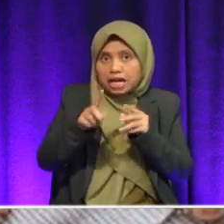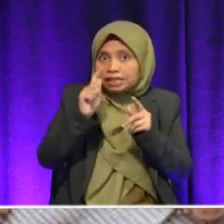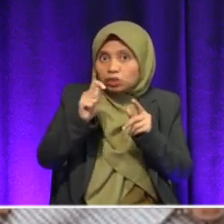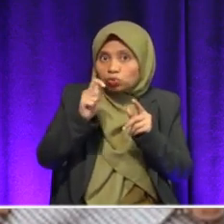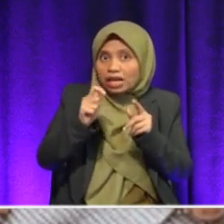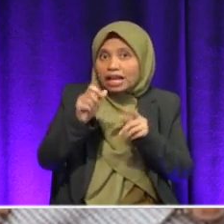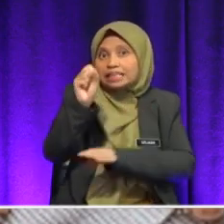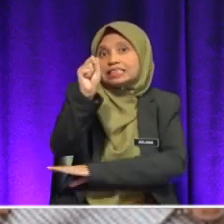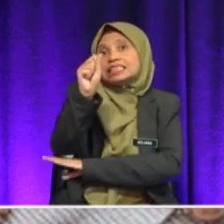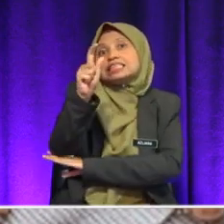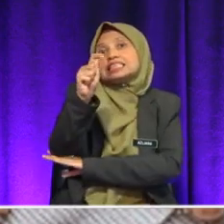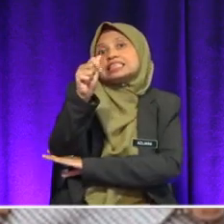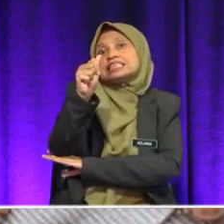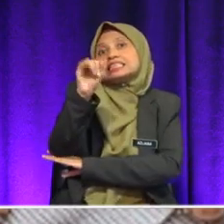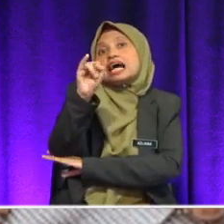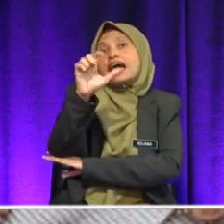dengan mengambil